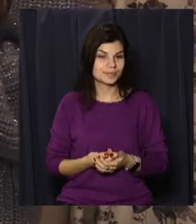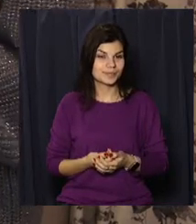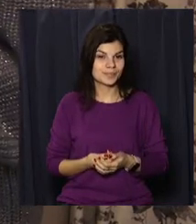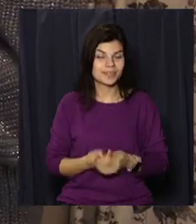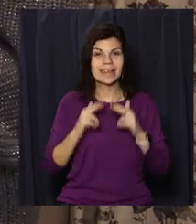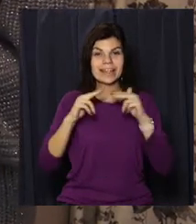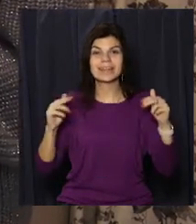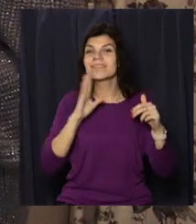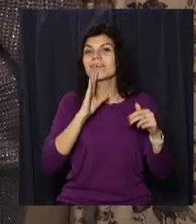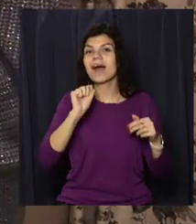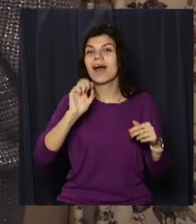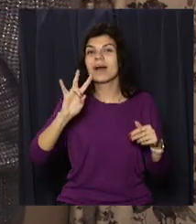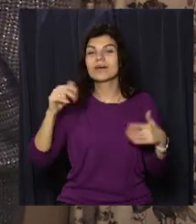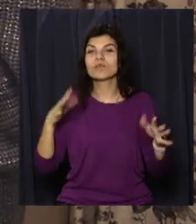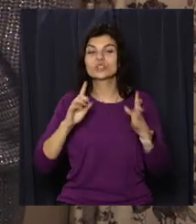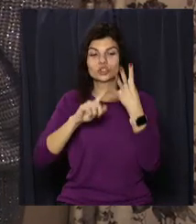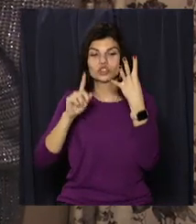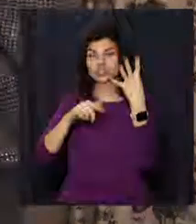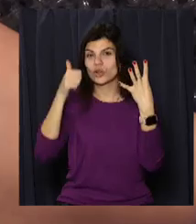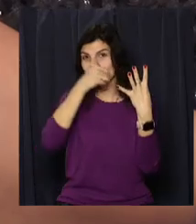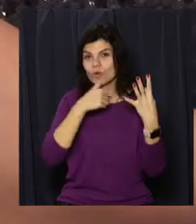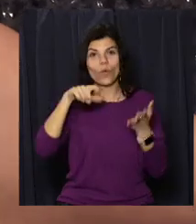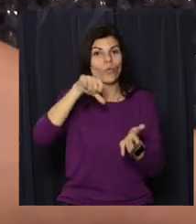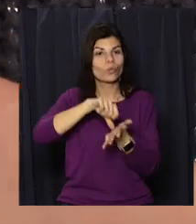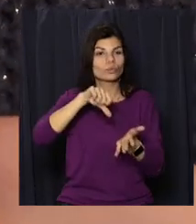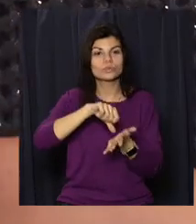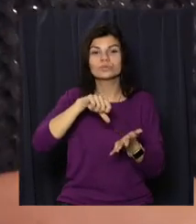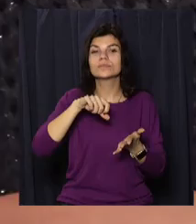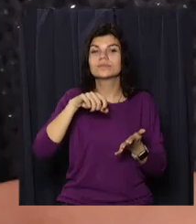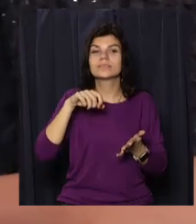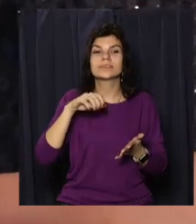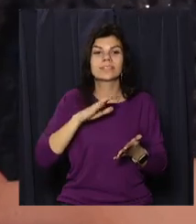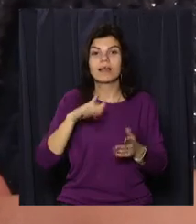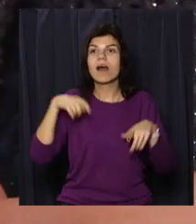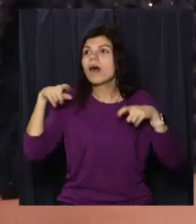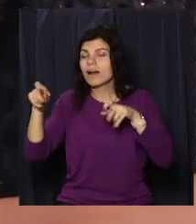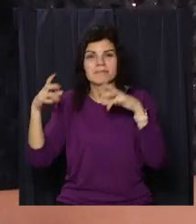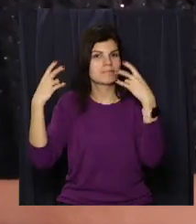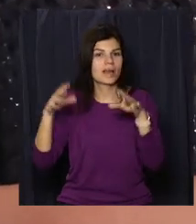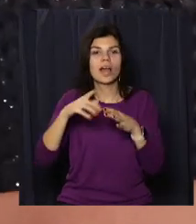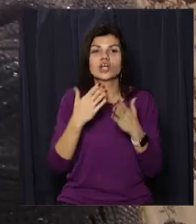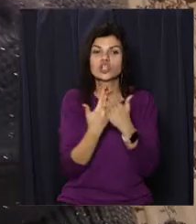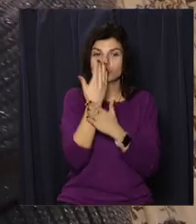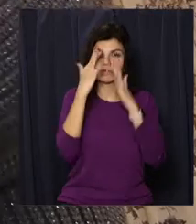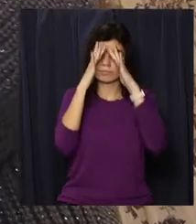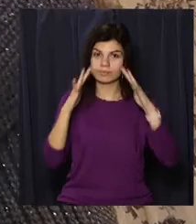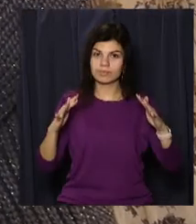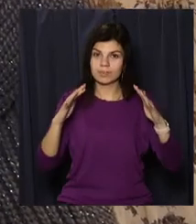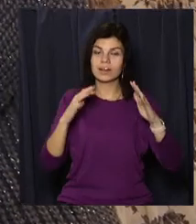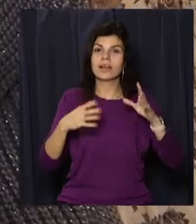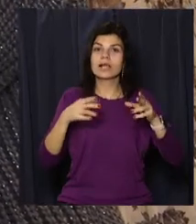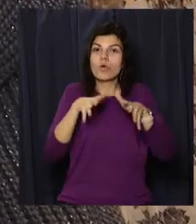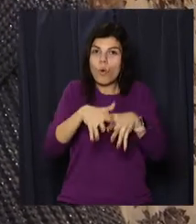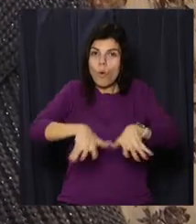Дніпрянка Анна вже четвертий рік поспіль не бере участь у новорічній метушні за декором. Обирає живу ялинку у горщику та прикрашає